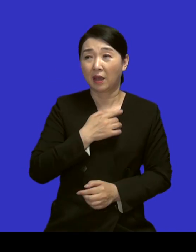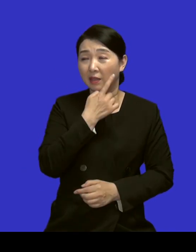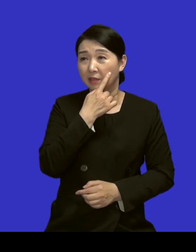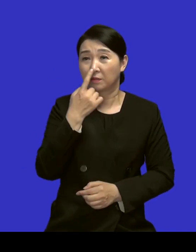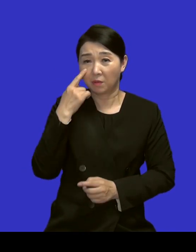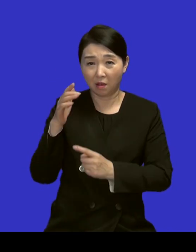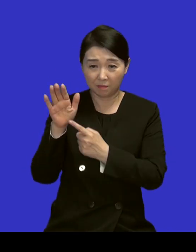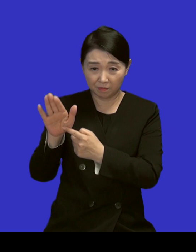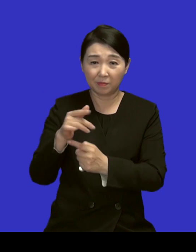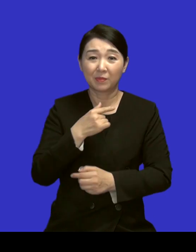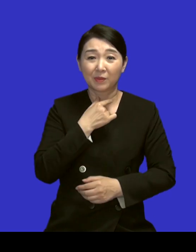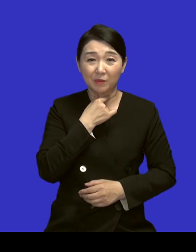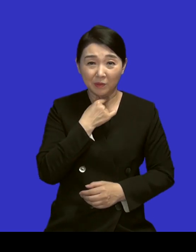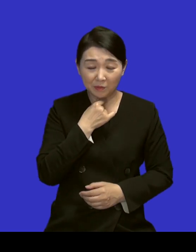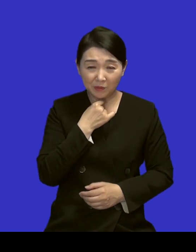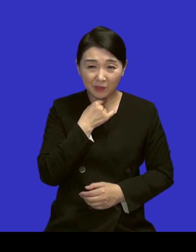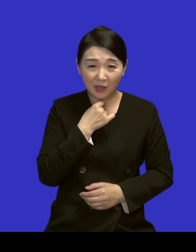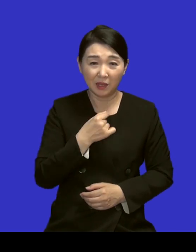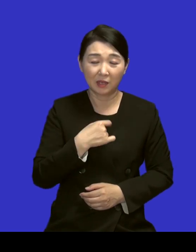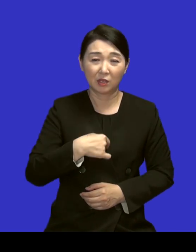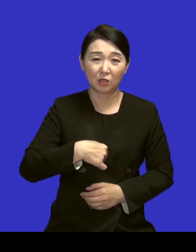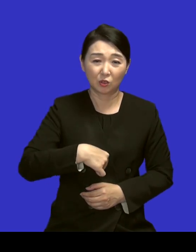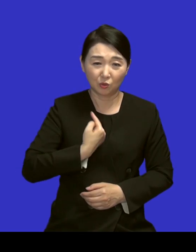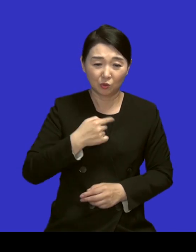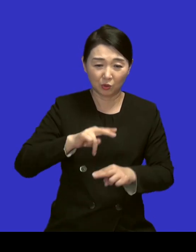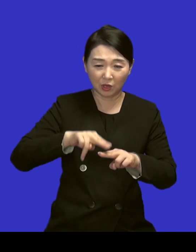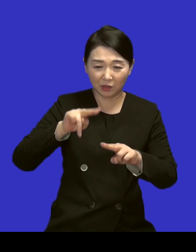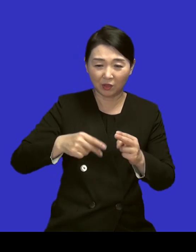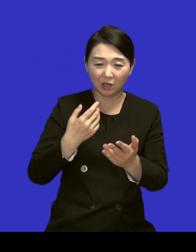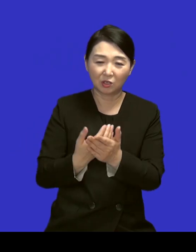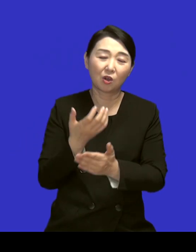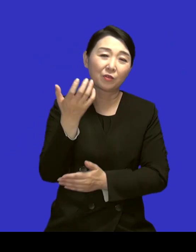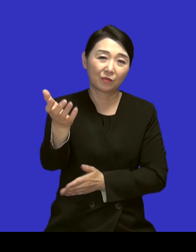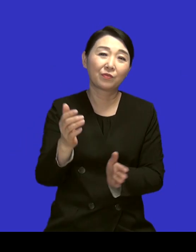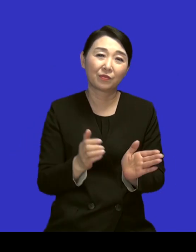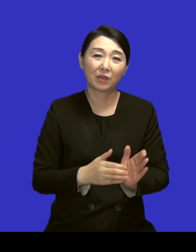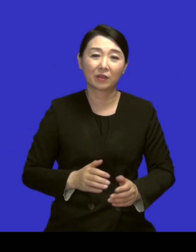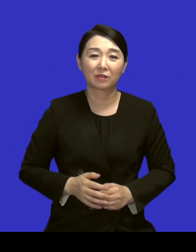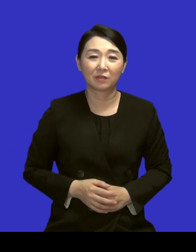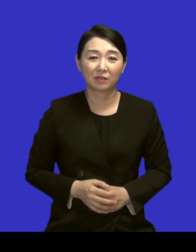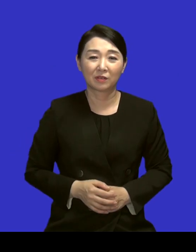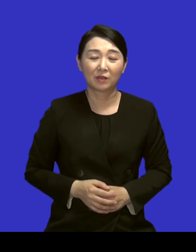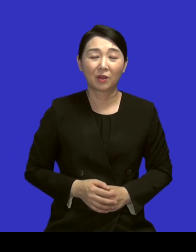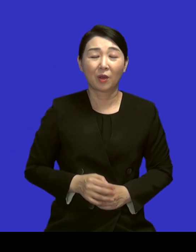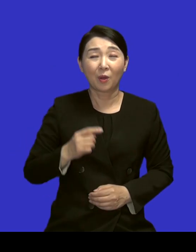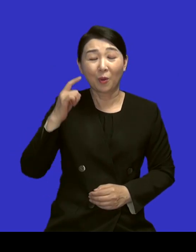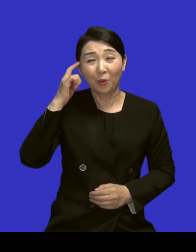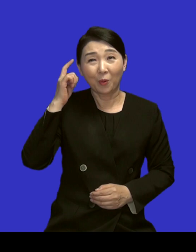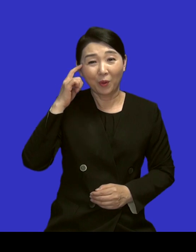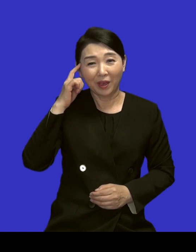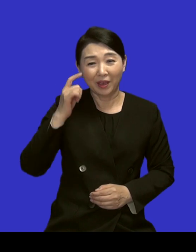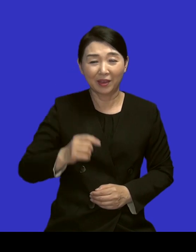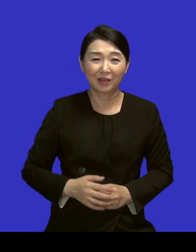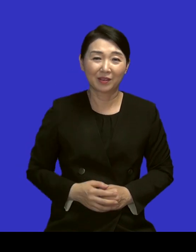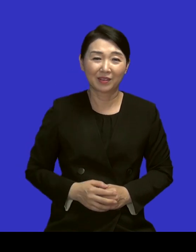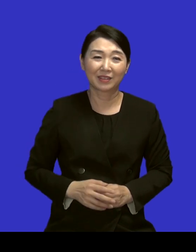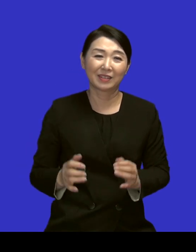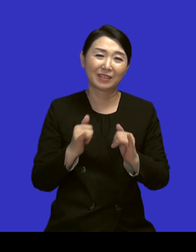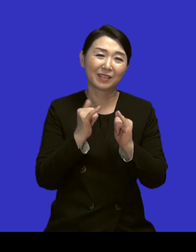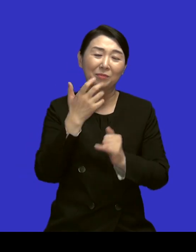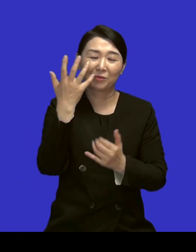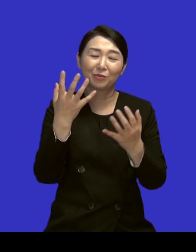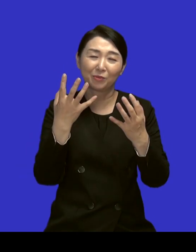증명해 보일게요. 하고 자퇴서를 이렇게 던지고 나와요. 모든 이들의 꿈이거든요. 사표나 자퇴서 던지고